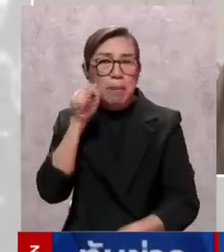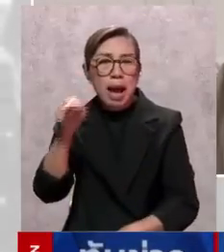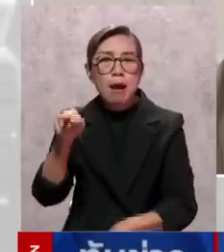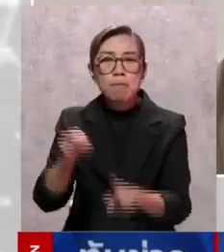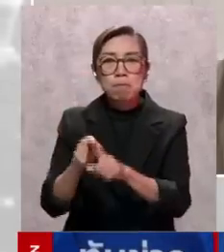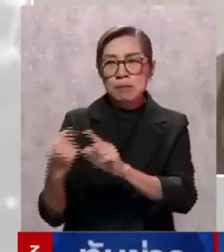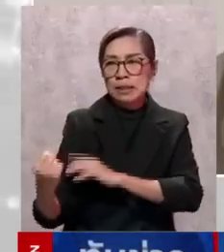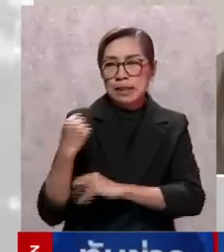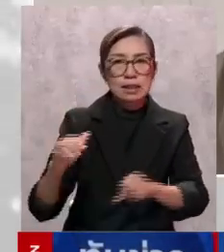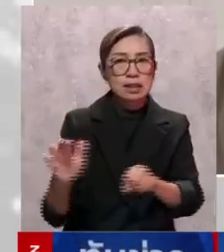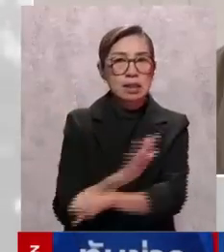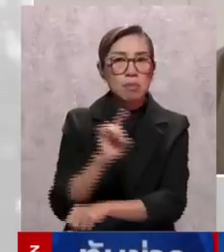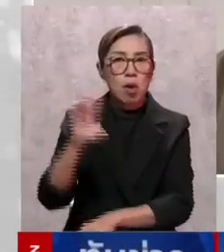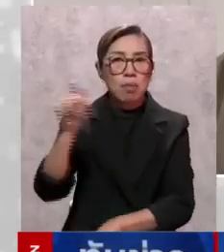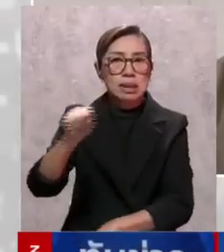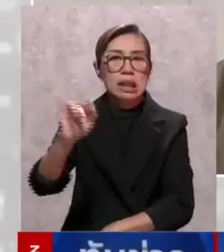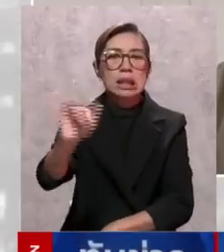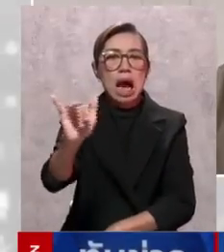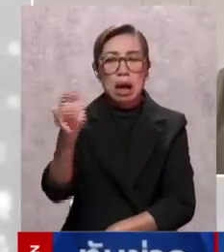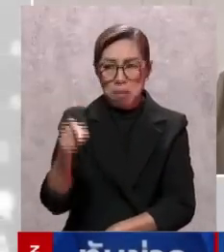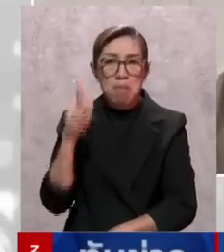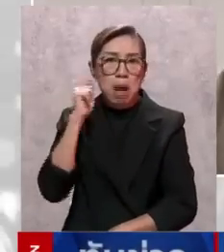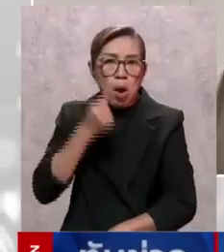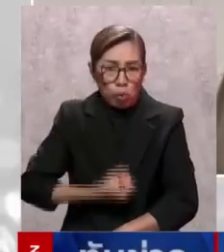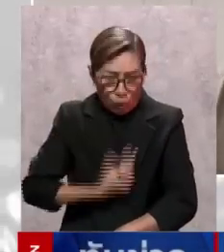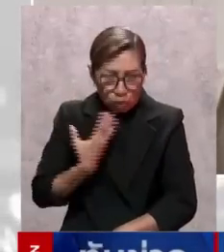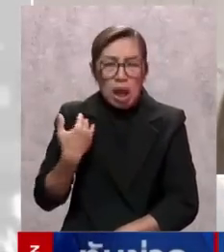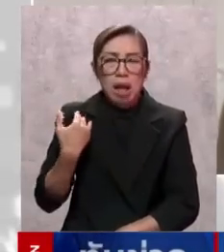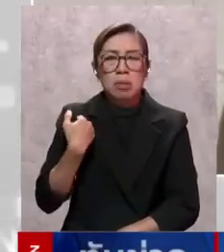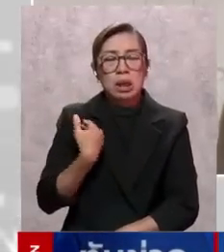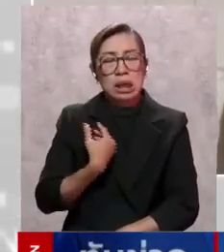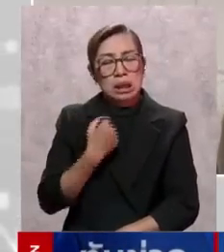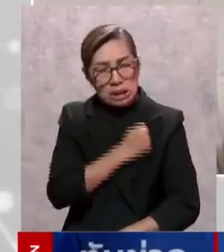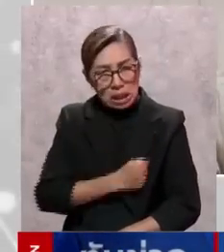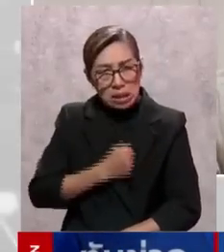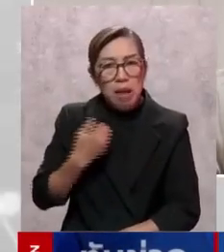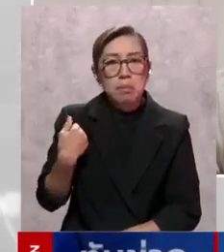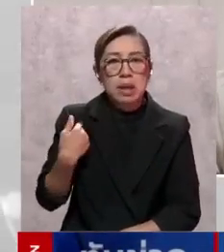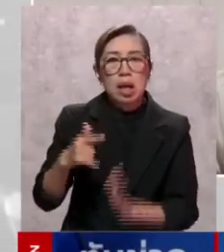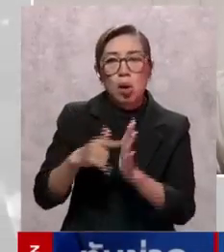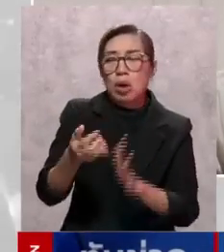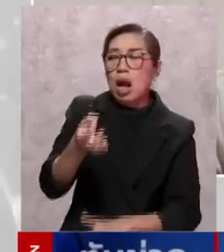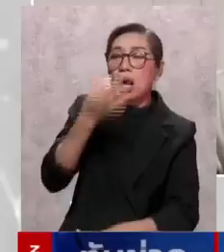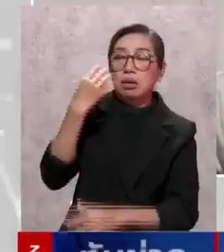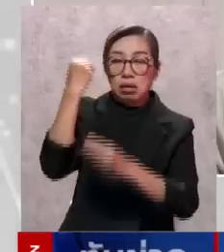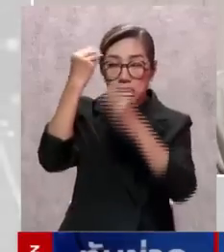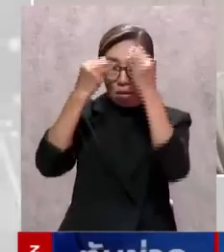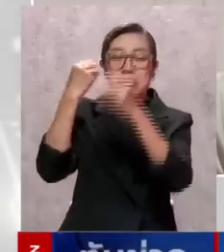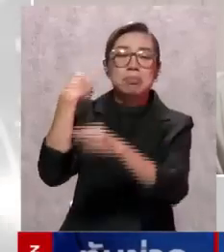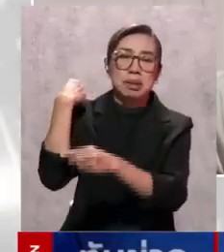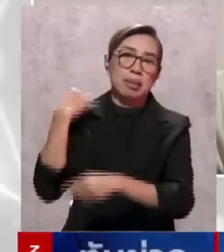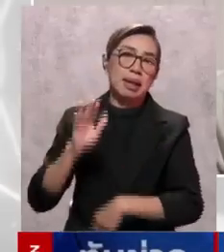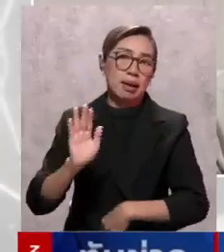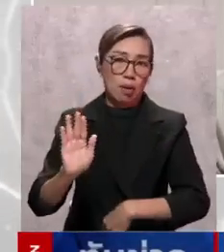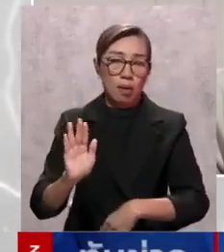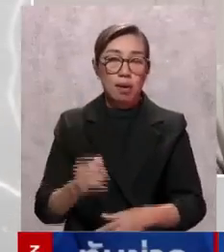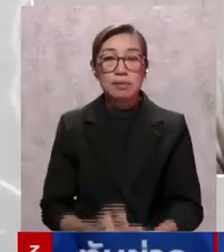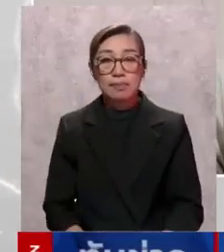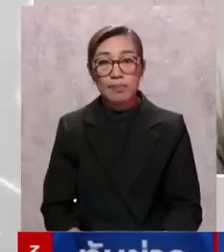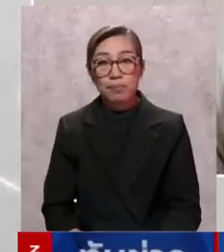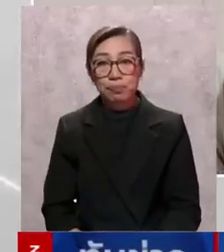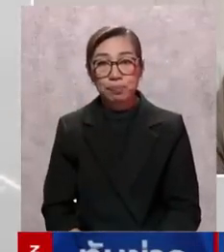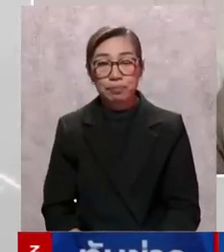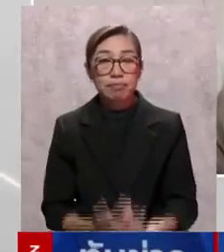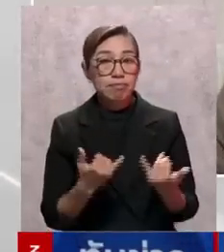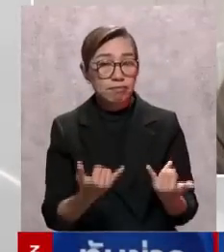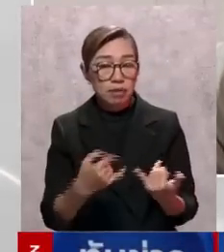ญญะเต็มร้อยเพราะความตกใจความเศร้าแล้วก็อาการของฤทธิ์ยาแก้ปวดนะคะ ค่ะขณะเดียวกันนะคะตอนนี้เนี่ยข